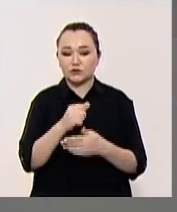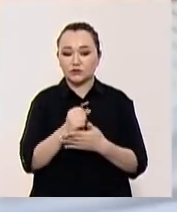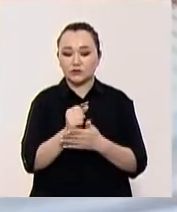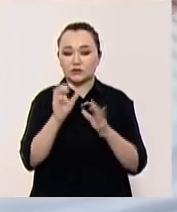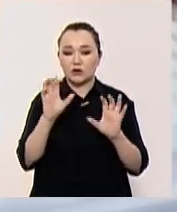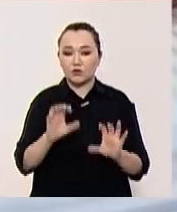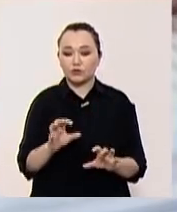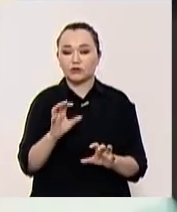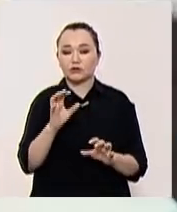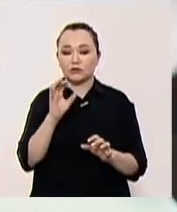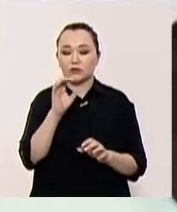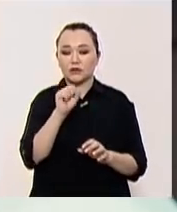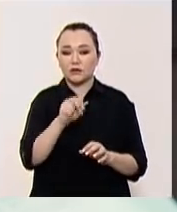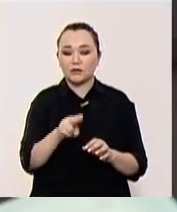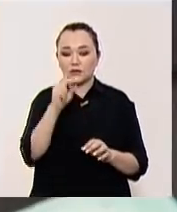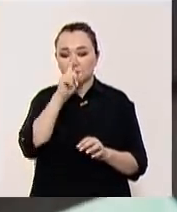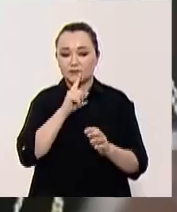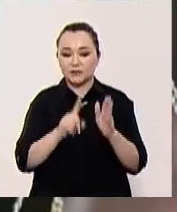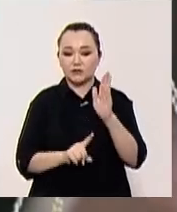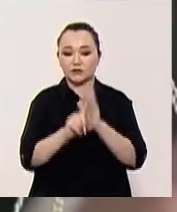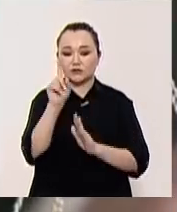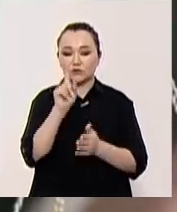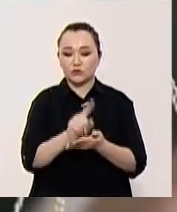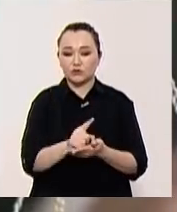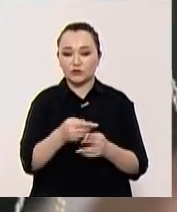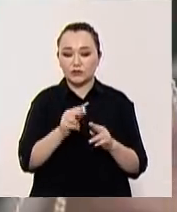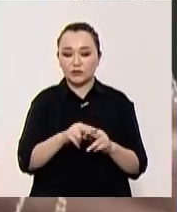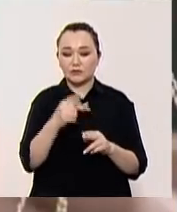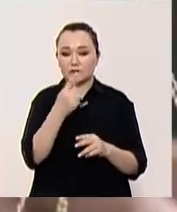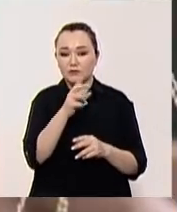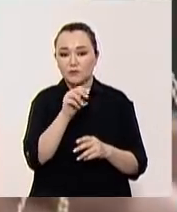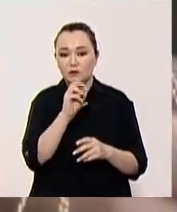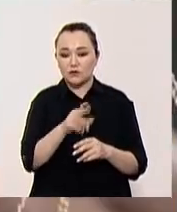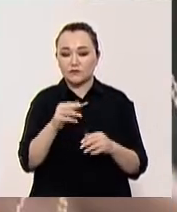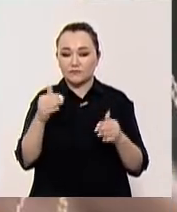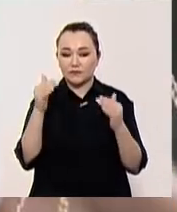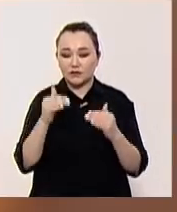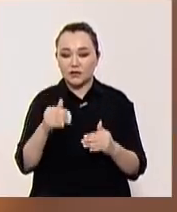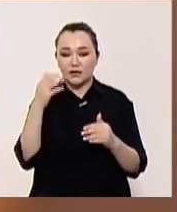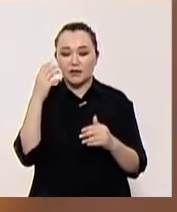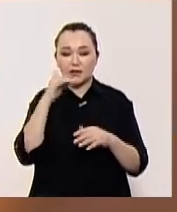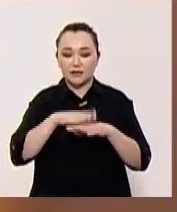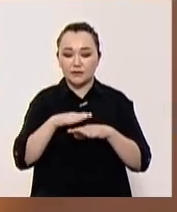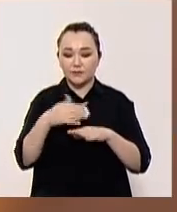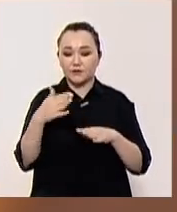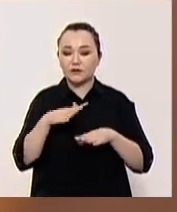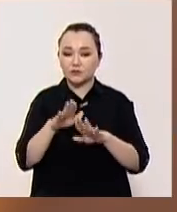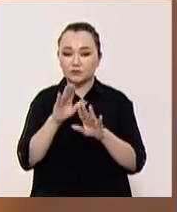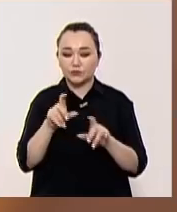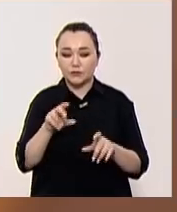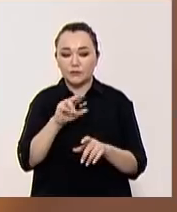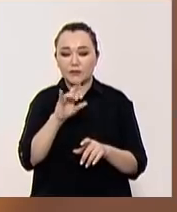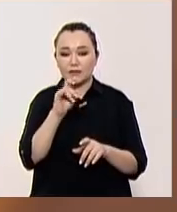заң жобасы да сәуір айында дайын болуы тиіс. Бұл бірінші блок. Ал келесі блокта әкімдер мен олардың орынбасарларына,